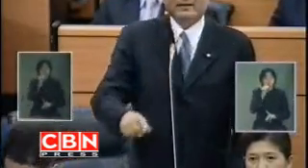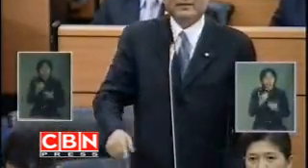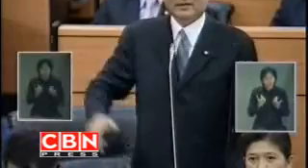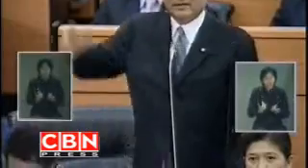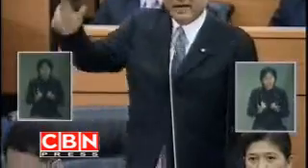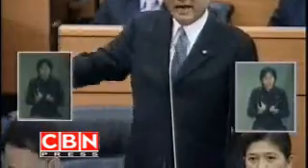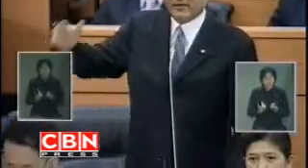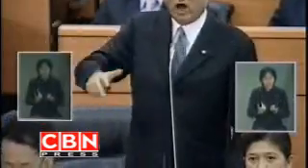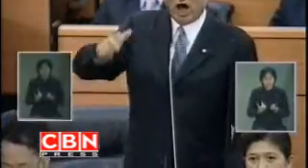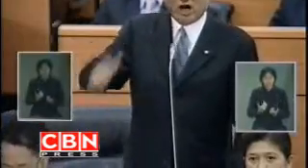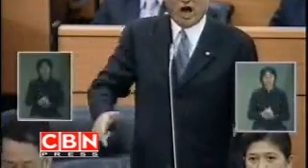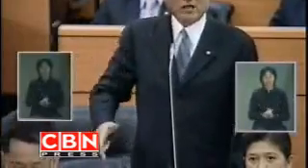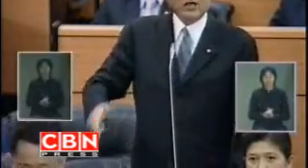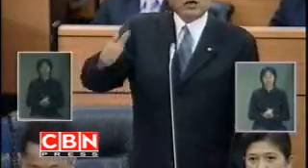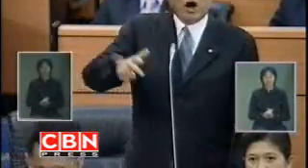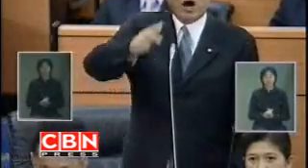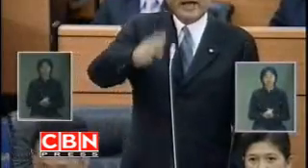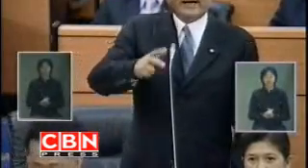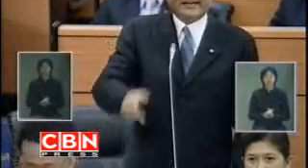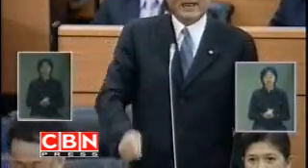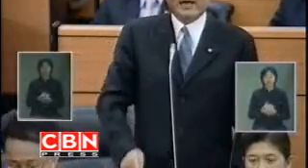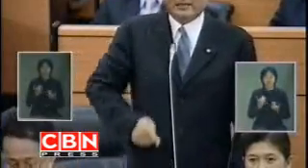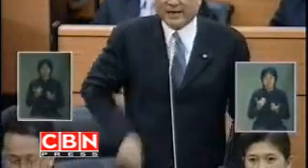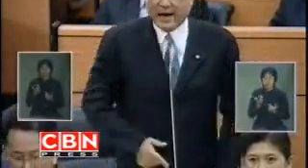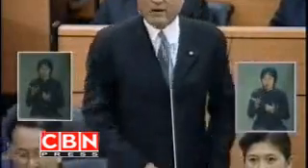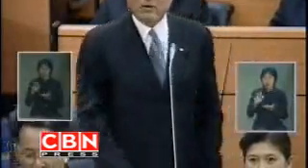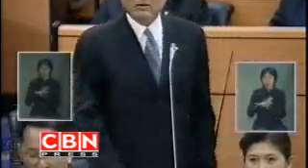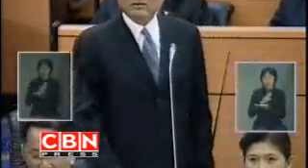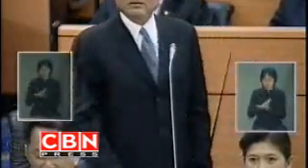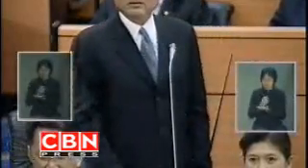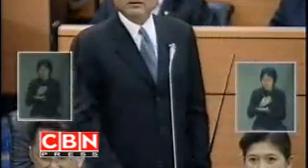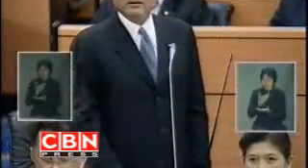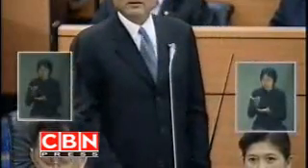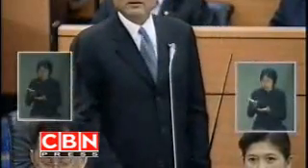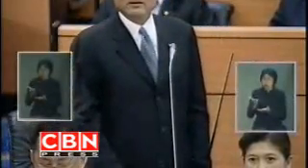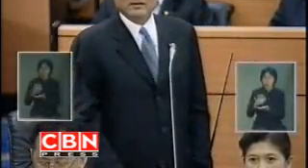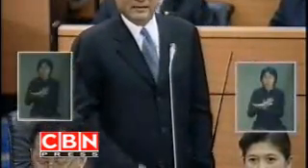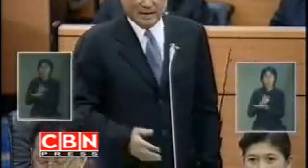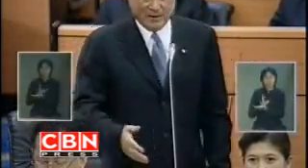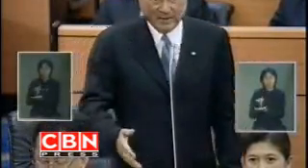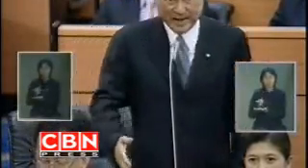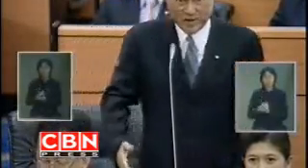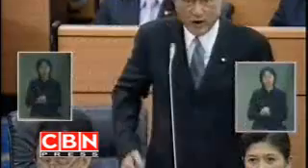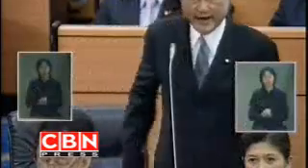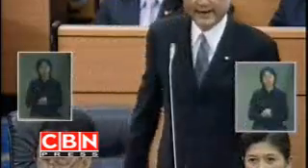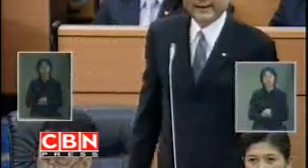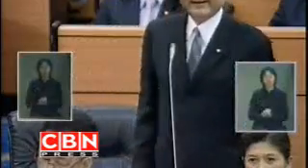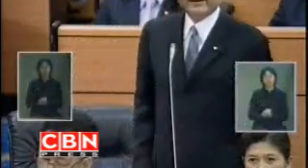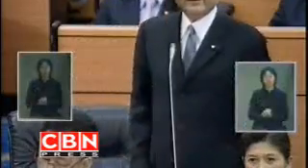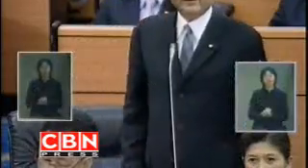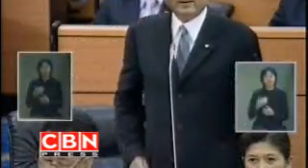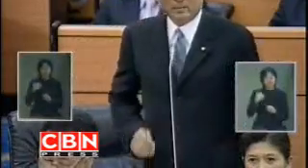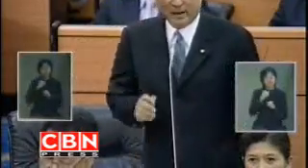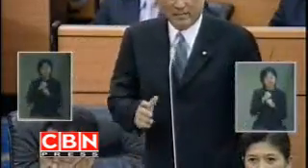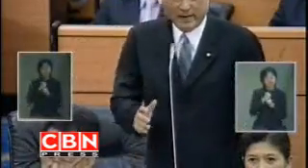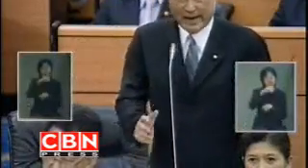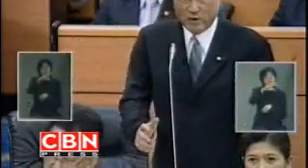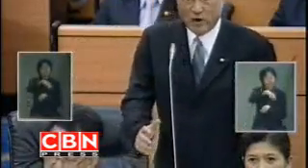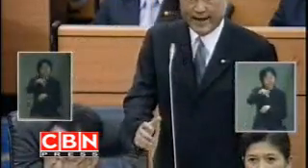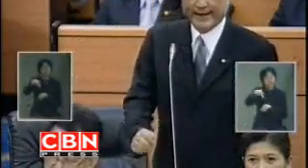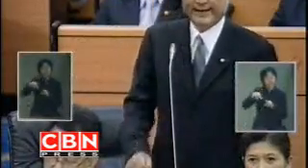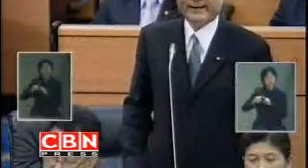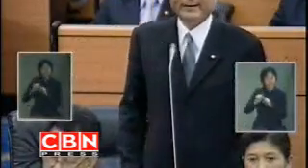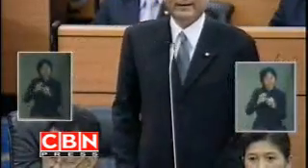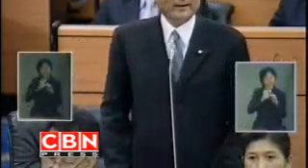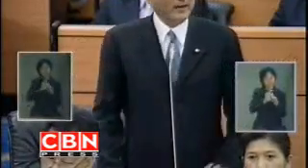นี้ยังต่อรองขอเอกสารจากเขาแต่มันมีหลายหน่วยมันมีหล